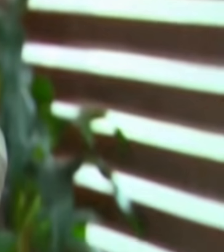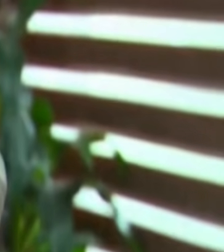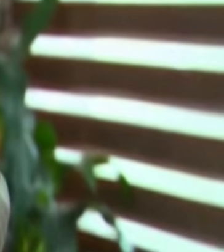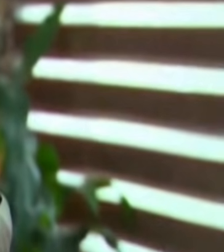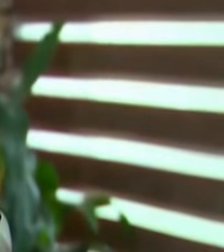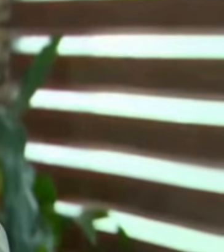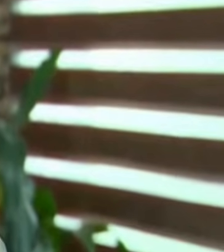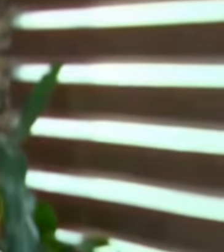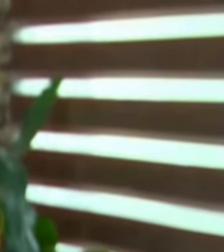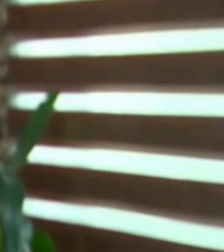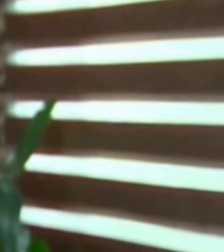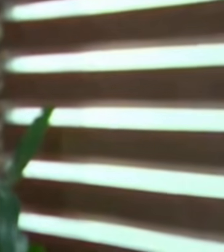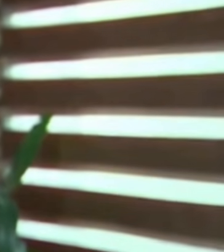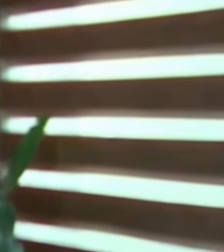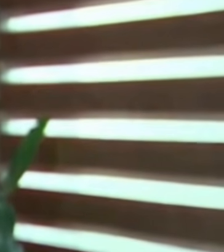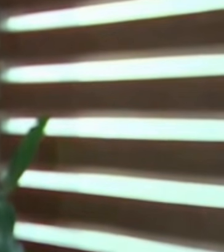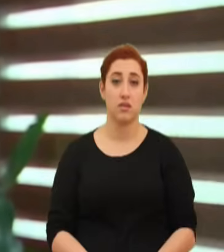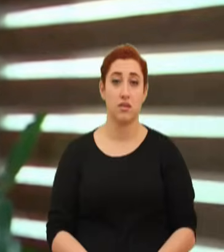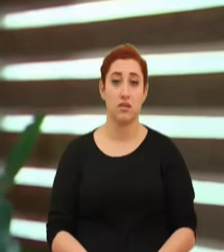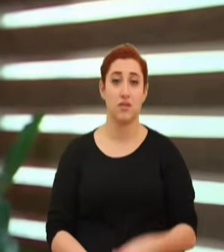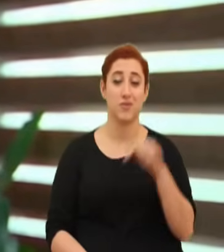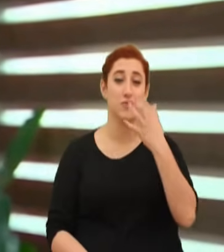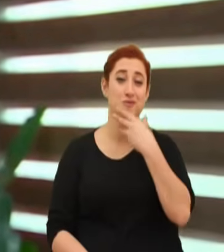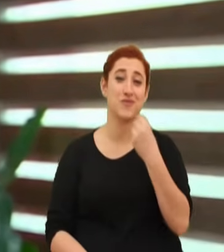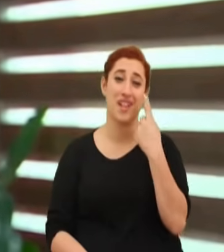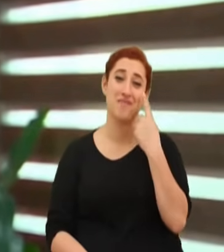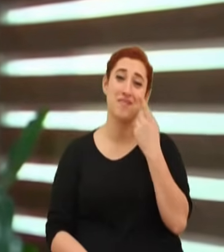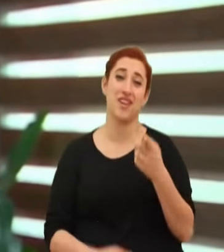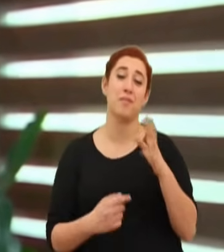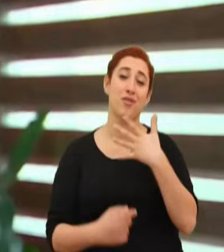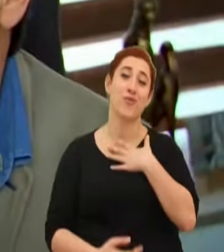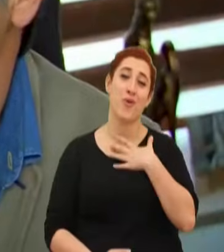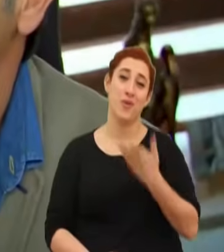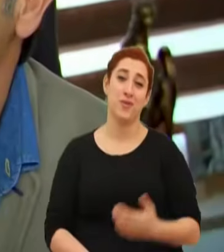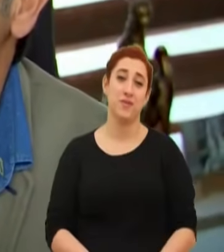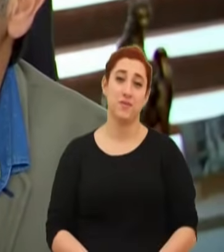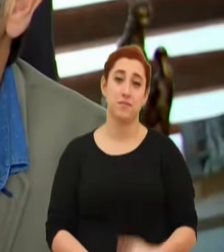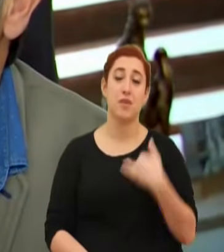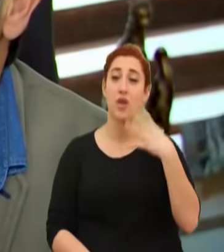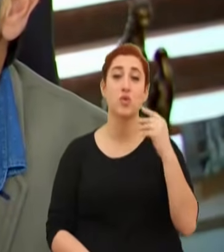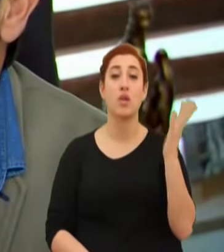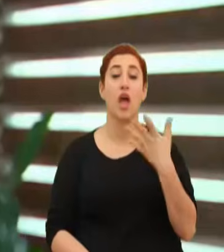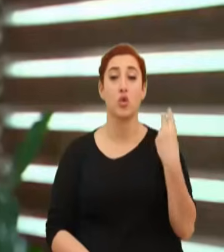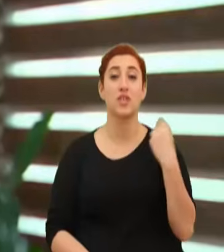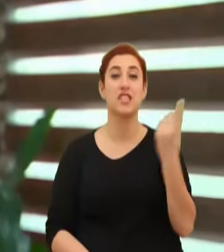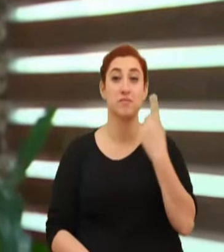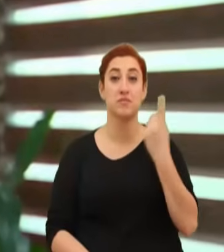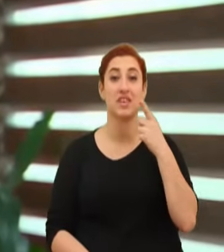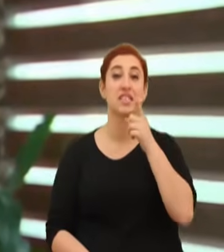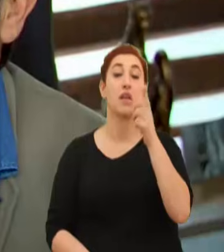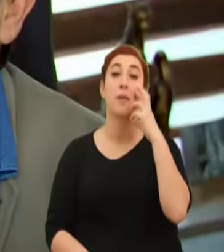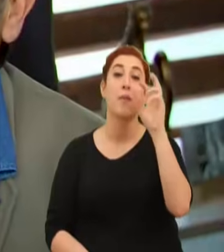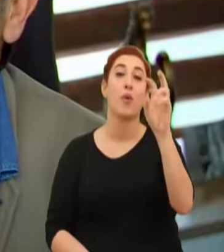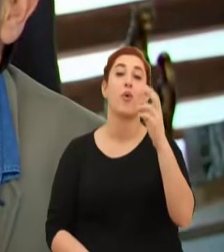Cavidan parmağındaki tek taş yüzükten gözlerini alamıyor. Şunun güzelliğine bakın patroncuğum. Ben çok daha güzel bir şeye,